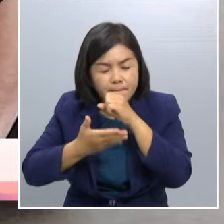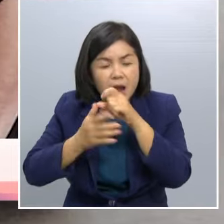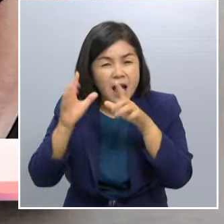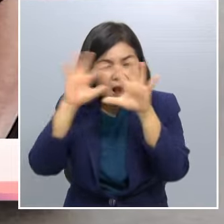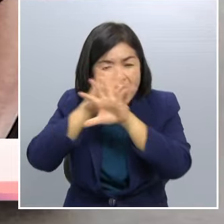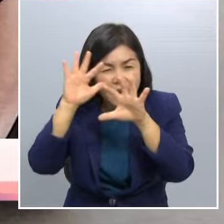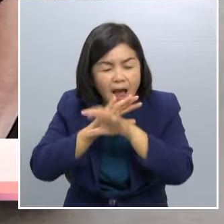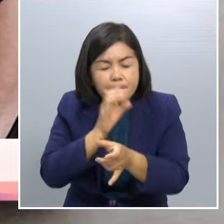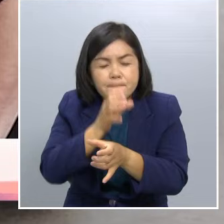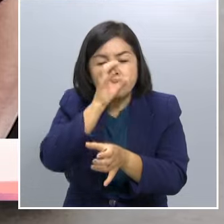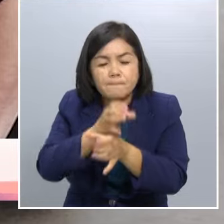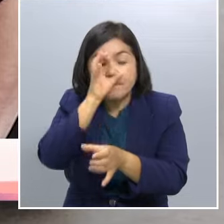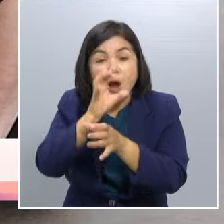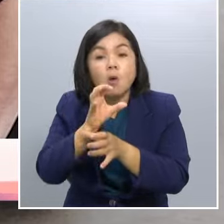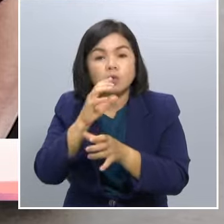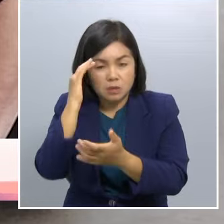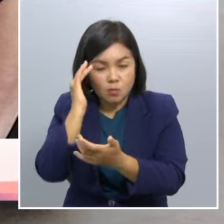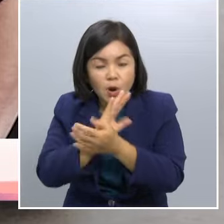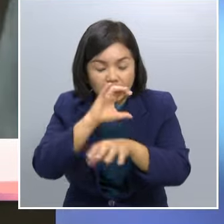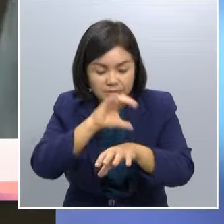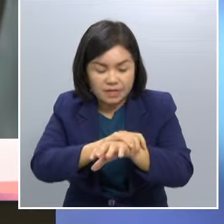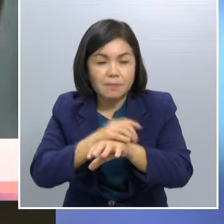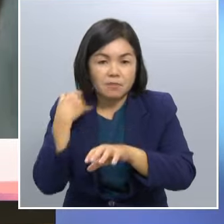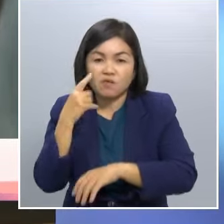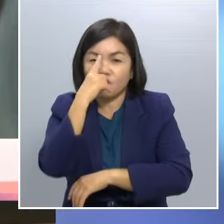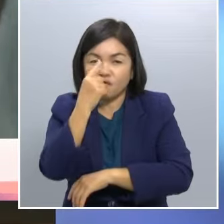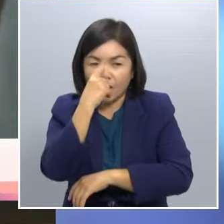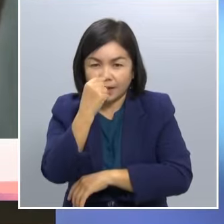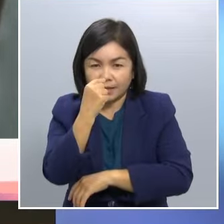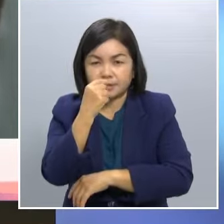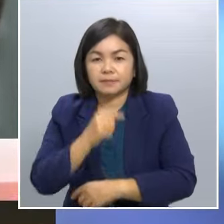ำรวจจับมาดำเนินคดีให้ได้นี่ค่ะฝรั่งคนนี้นะคะ